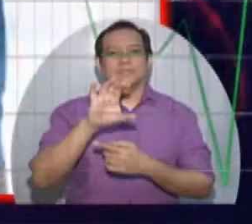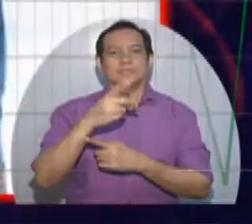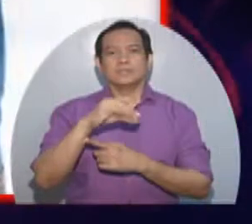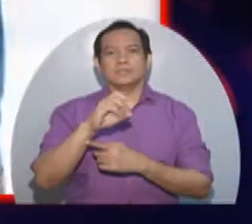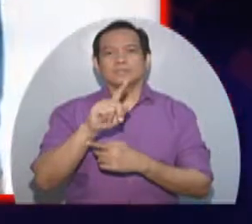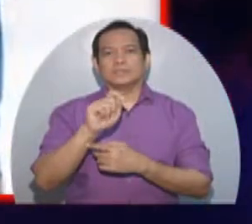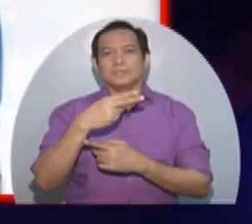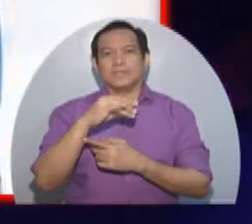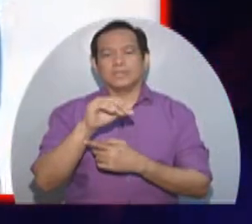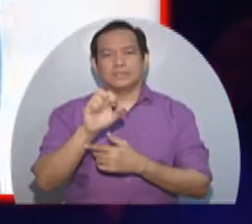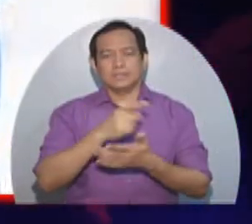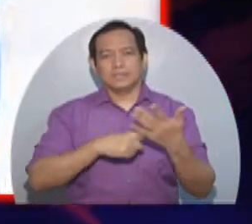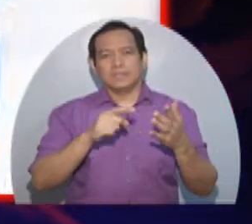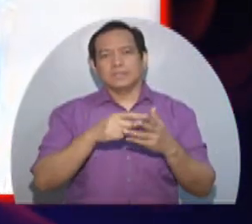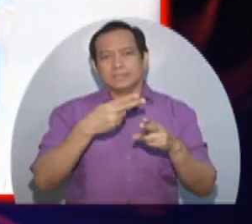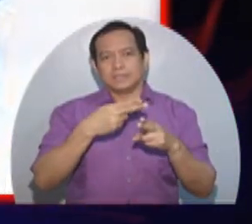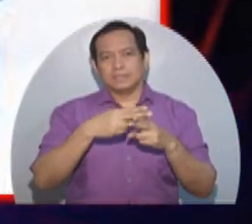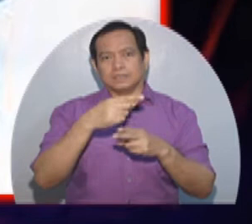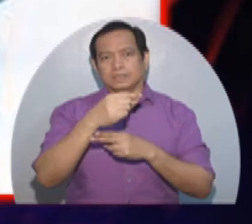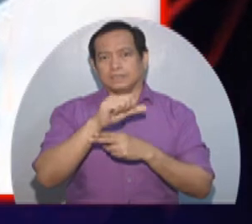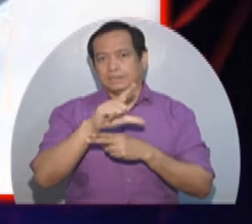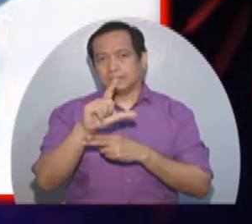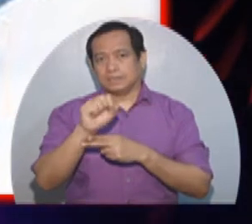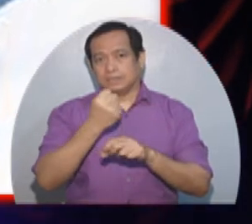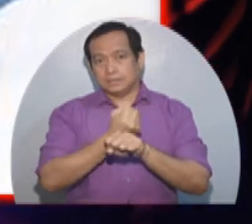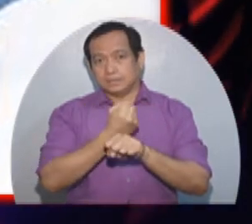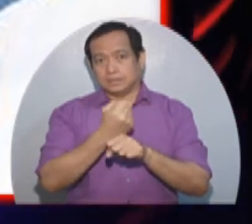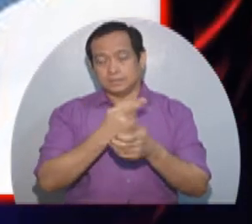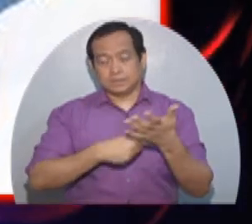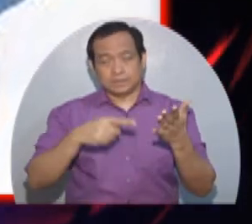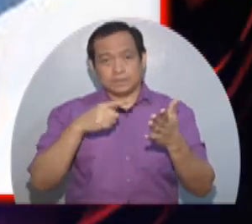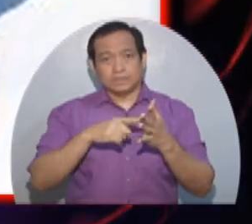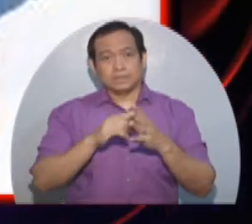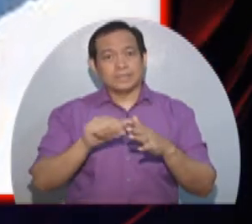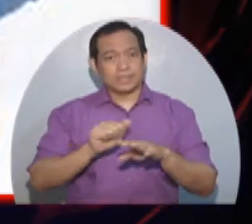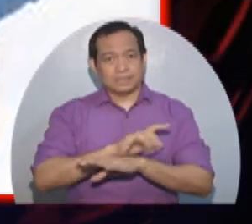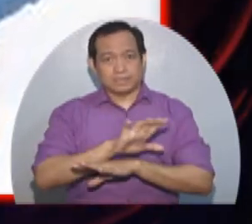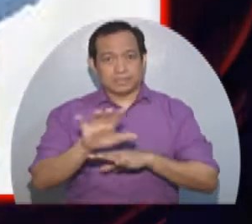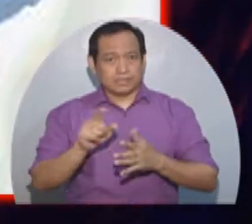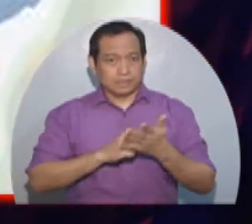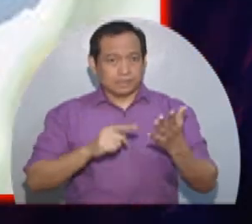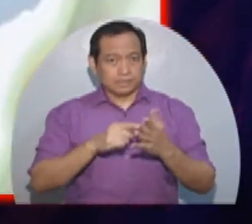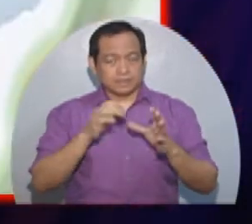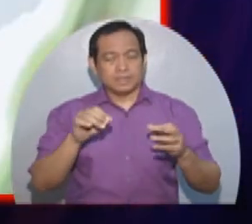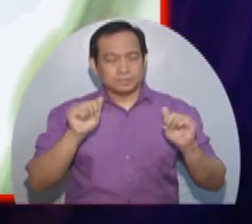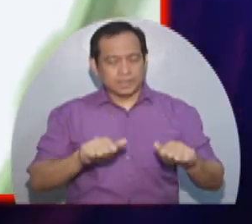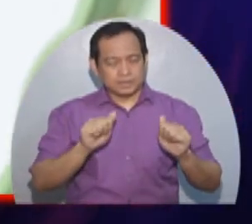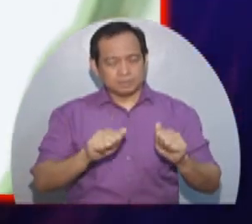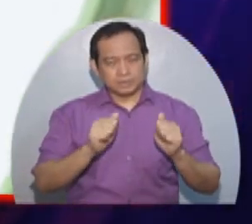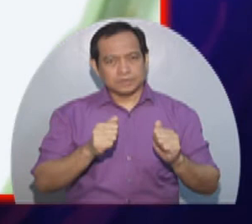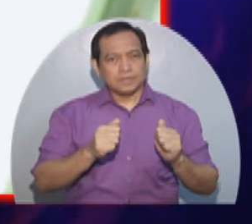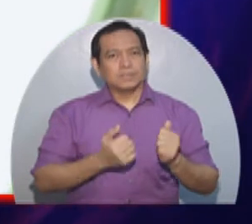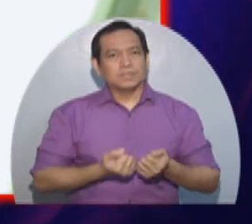Ang cholelithiasis ay isa pang tawag sa gallstone o bato sa abdo na kakaapekto sa pagdaloy nito.